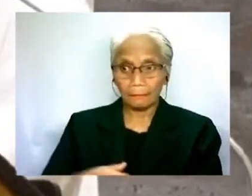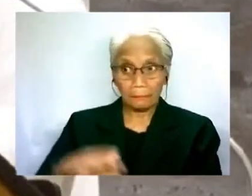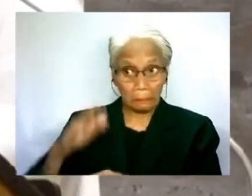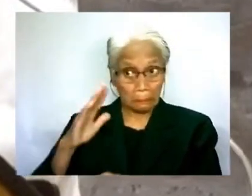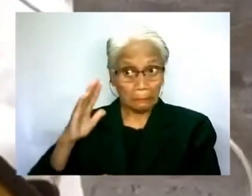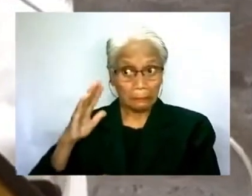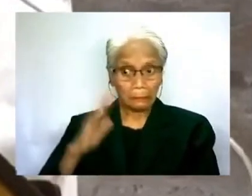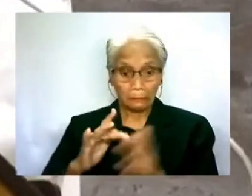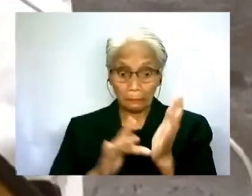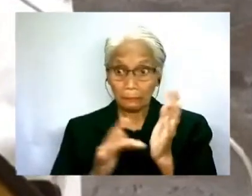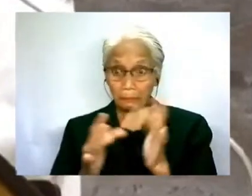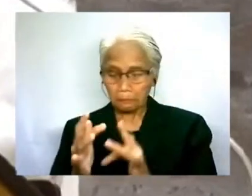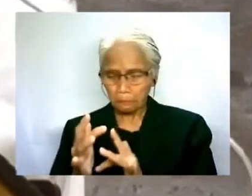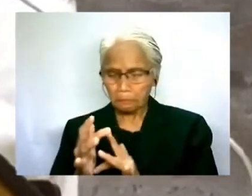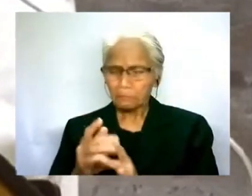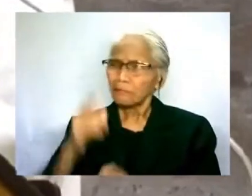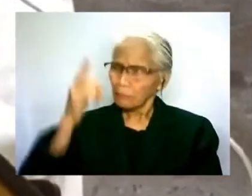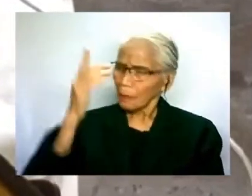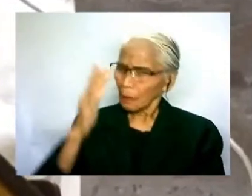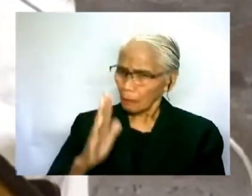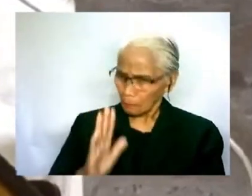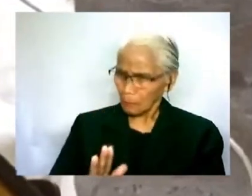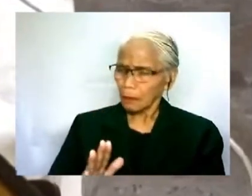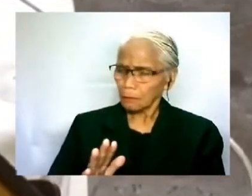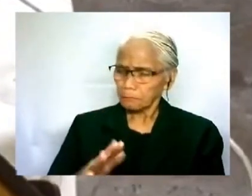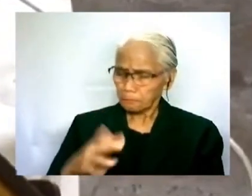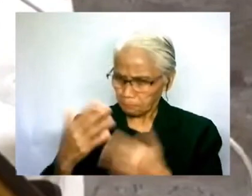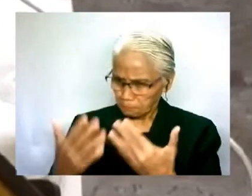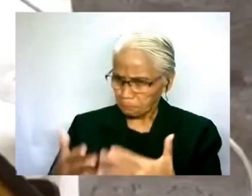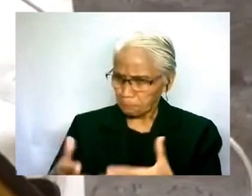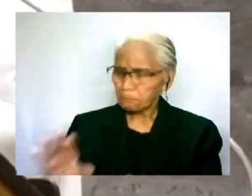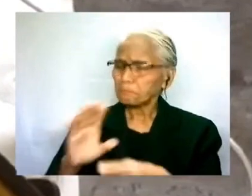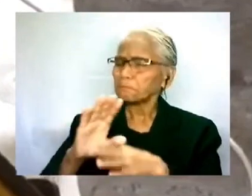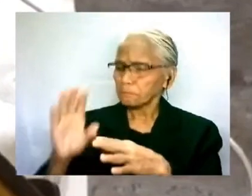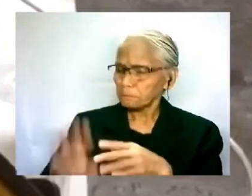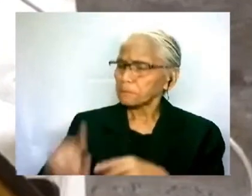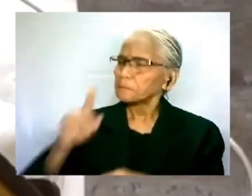tinutupad na ng Diyos ang kanyang pangako.